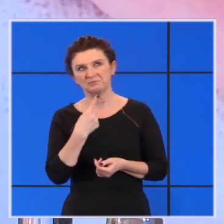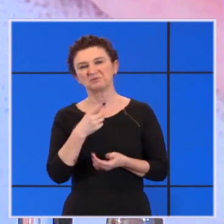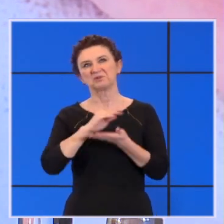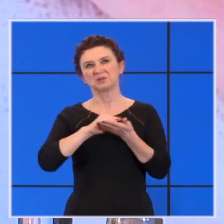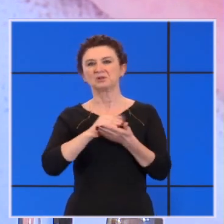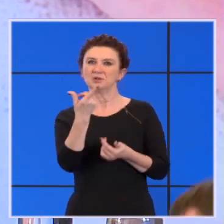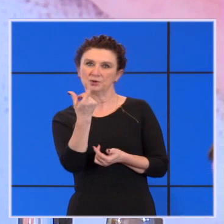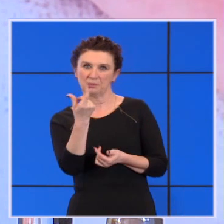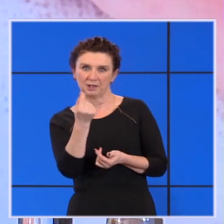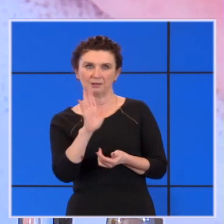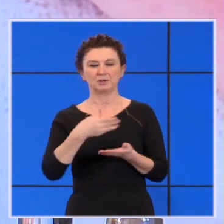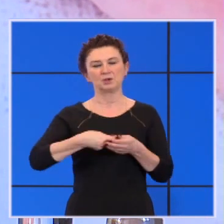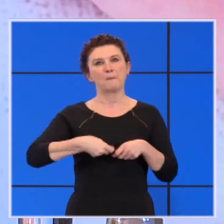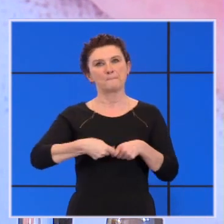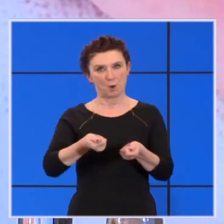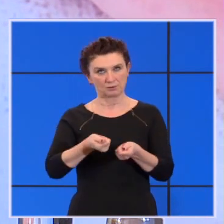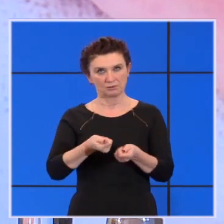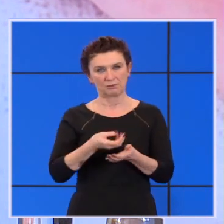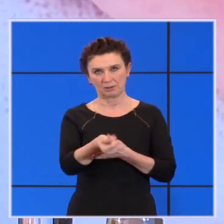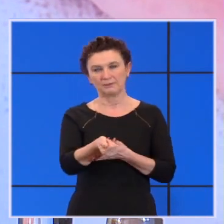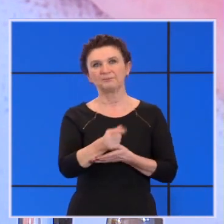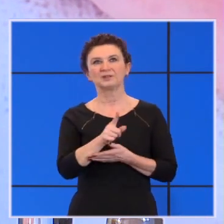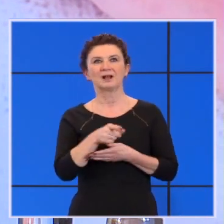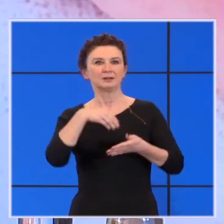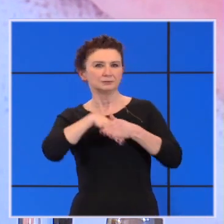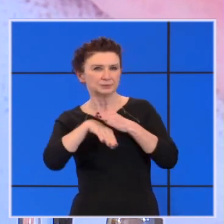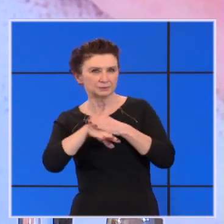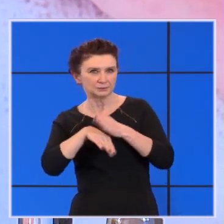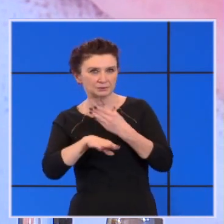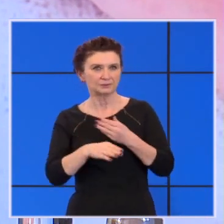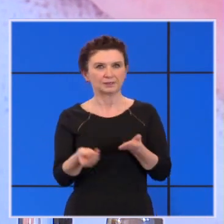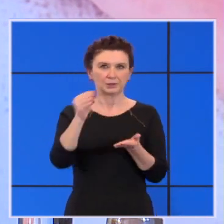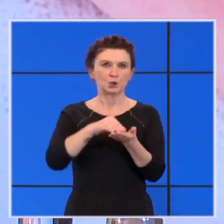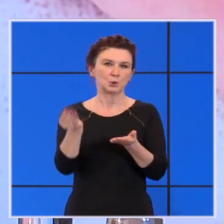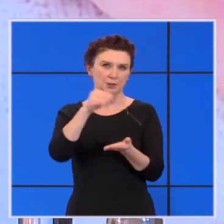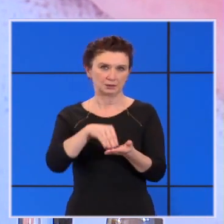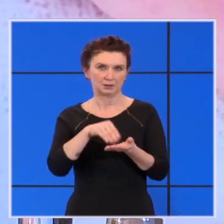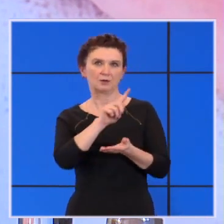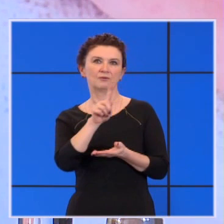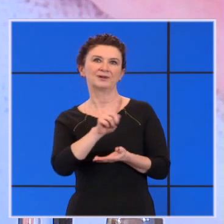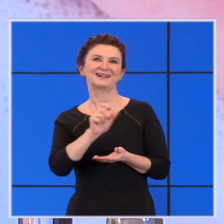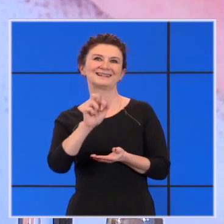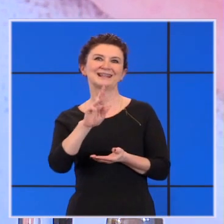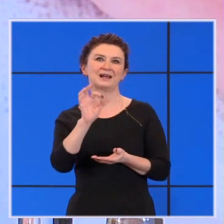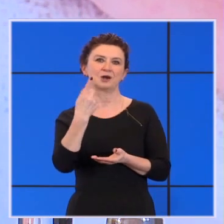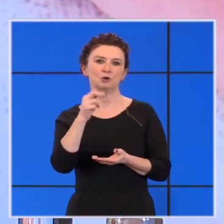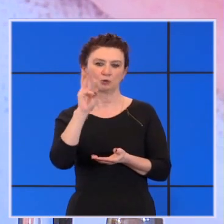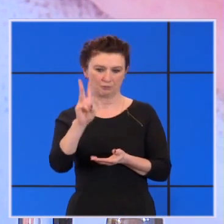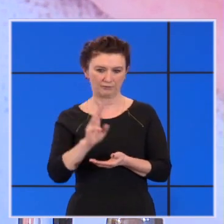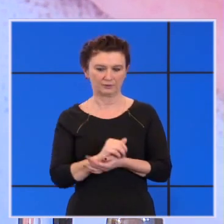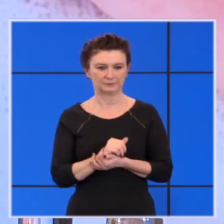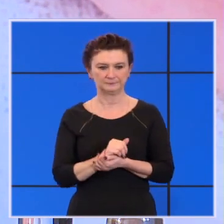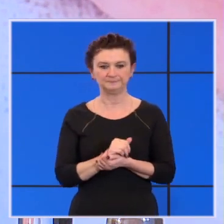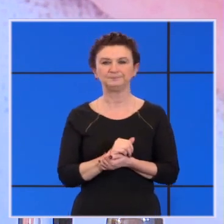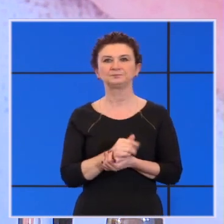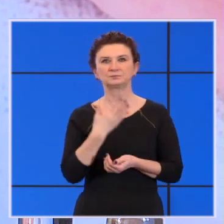dodatkowych zarodków. Przepisy opisują także to, iż po 20 latach przechowywania